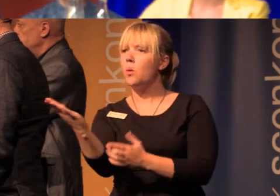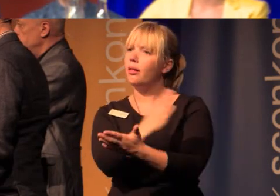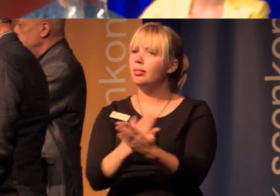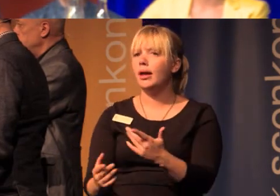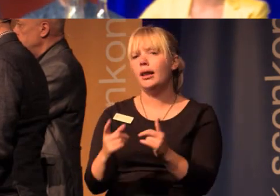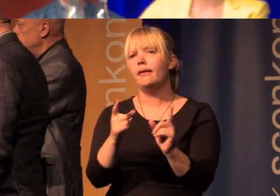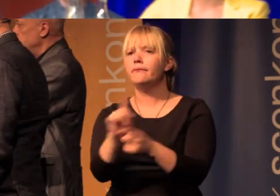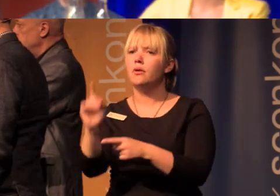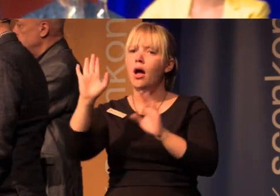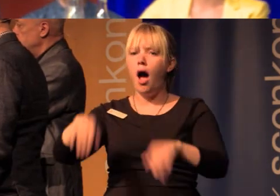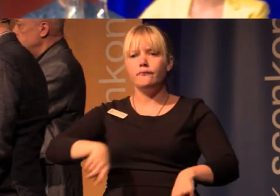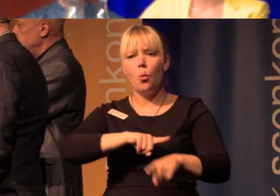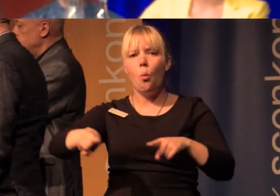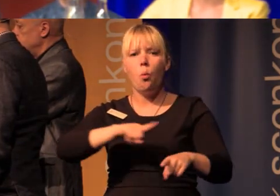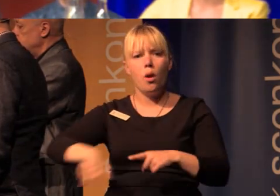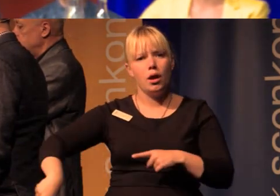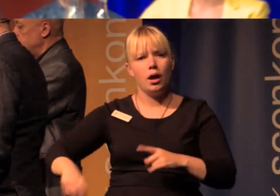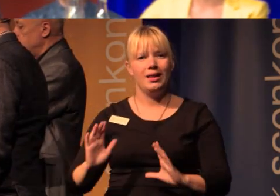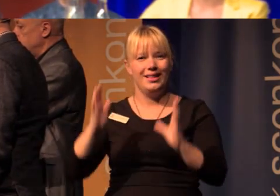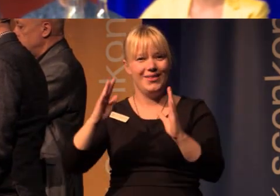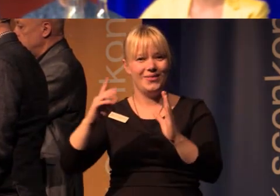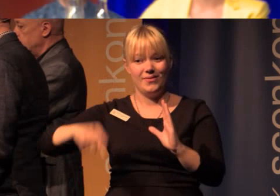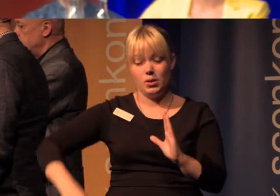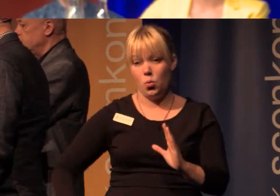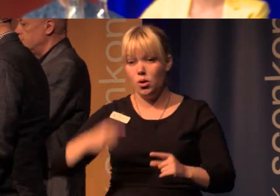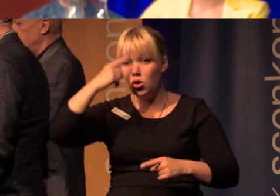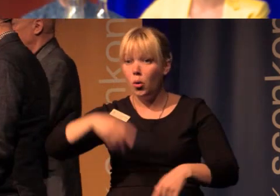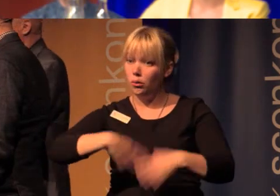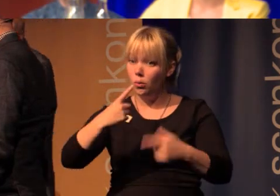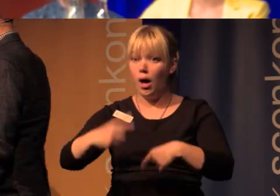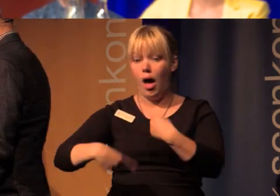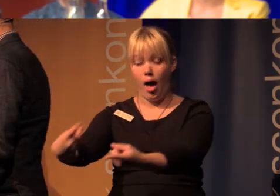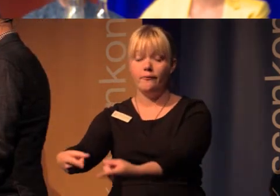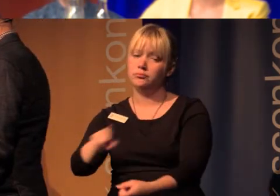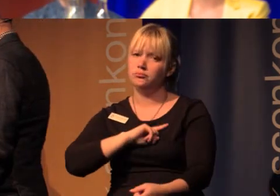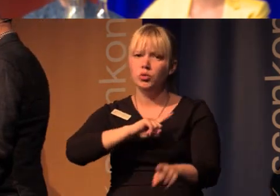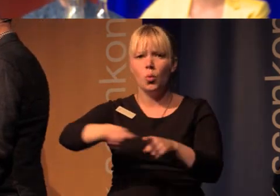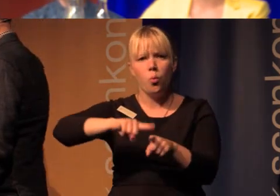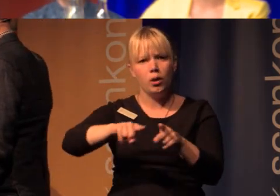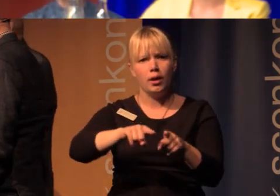haft väldigt skilda livsvillkor. Kulturarvet ser väldigt olika ut om man utgår från